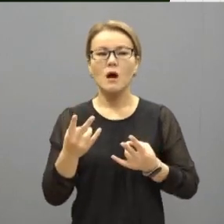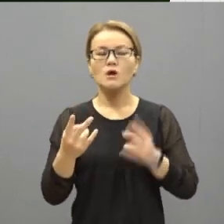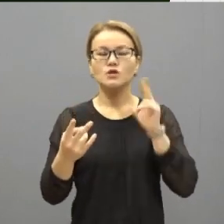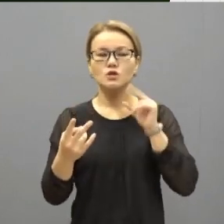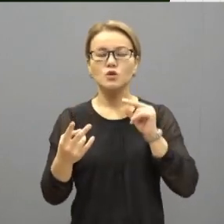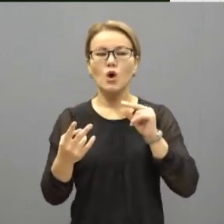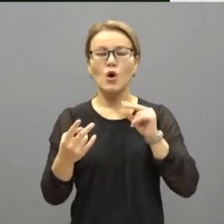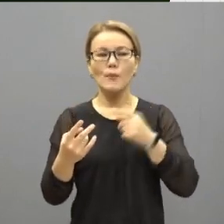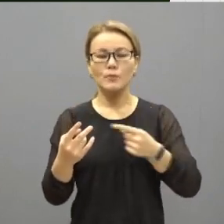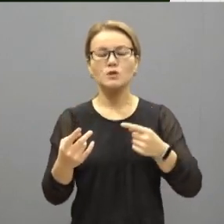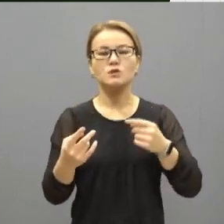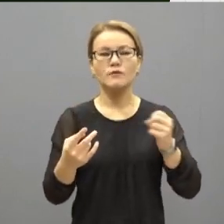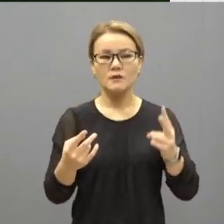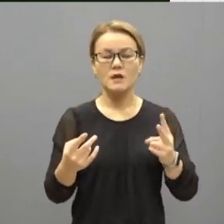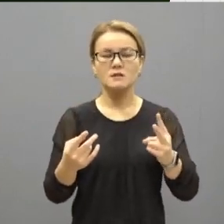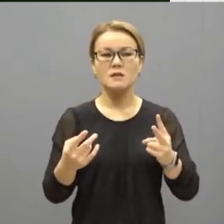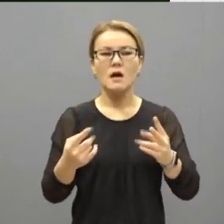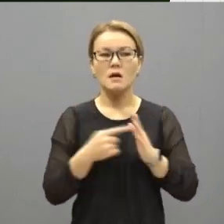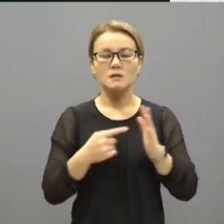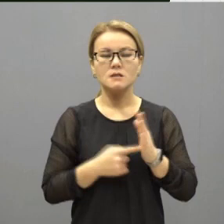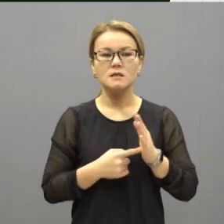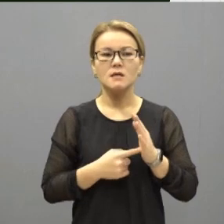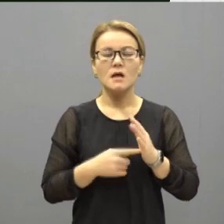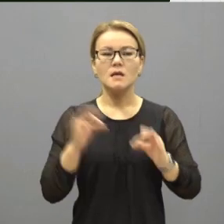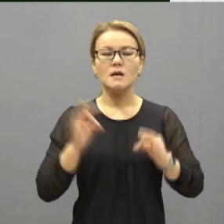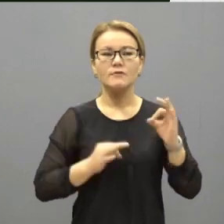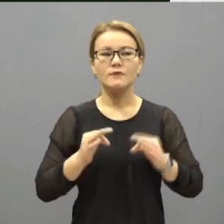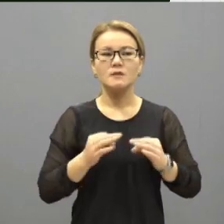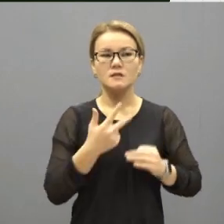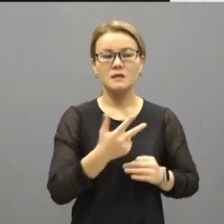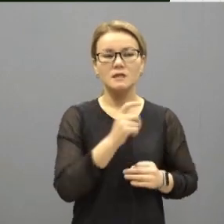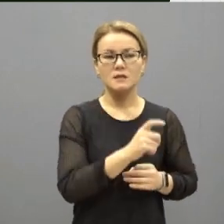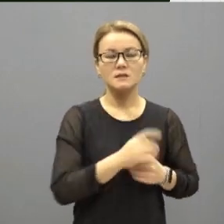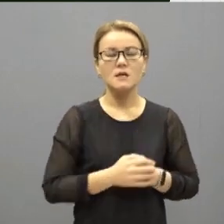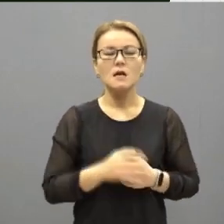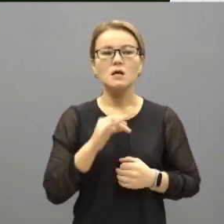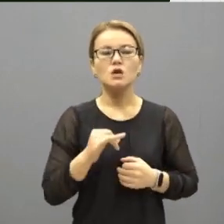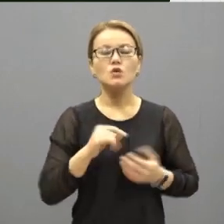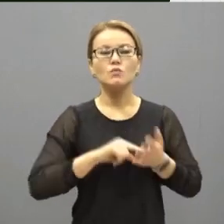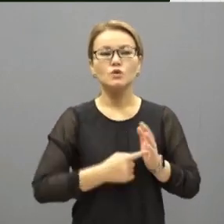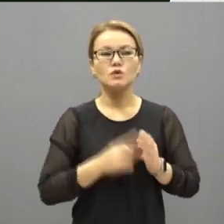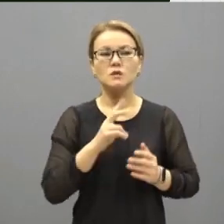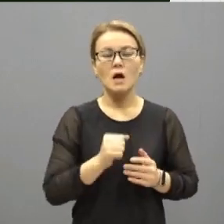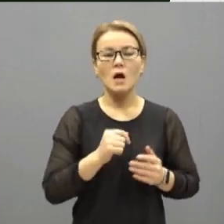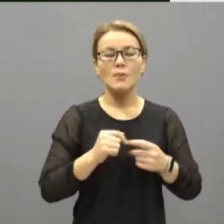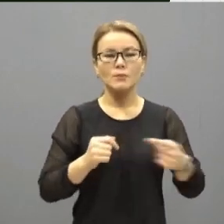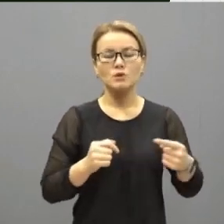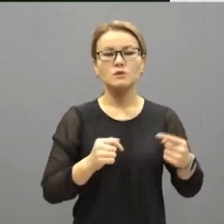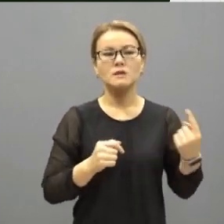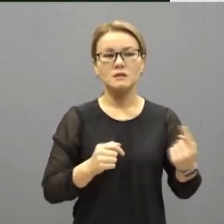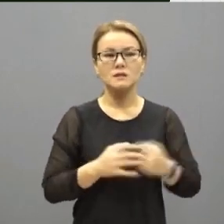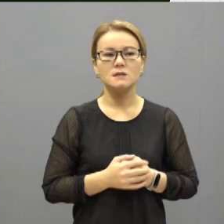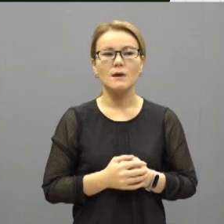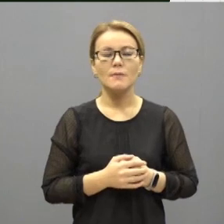число минус 12 разделить на коэффициент при х и умножить на минус единицу.